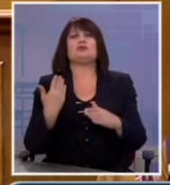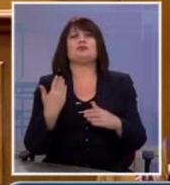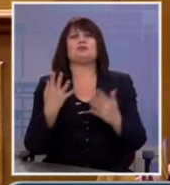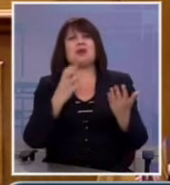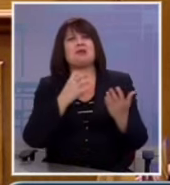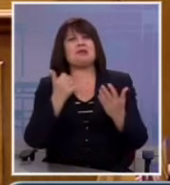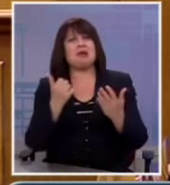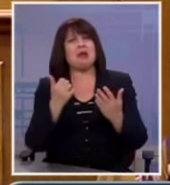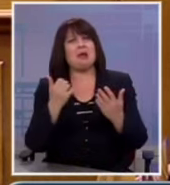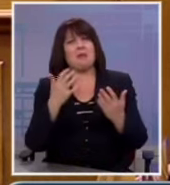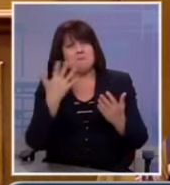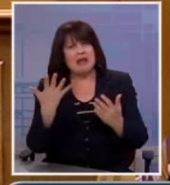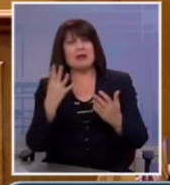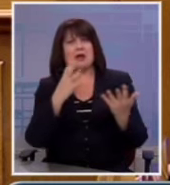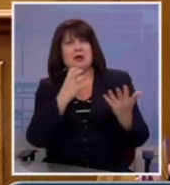1996.